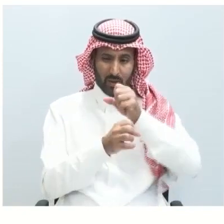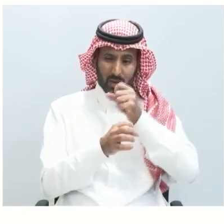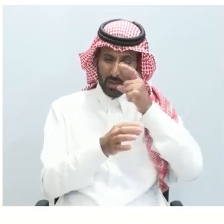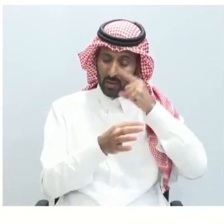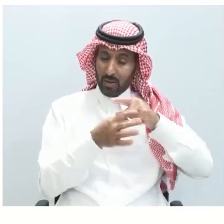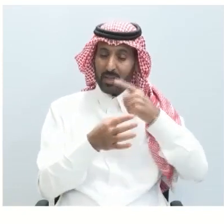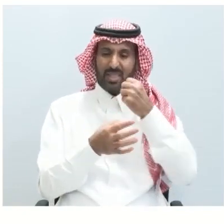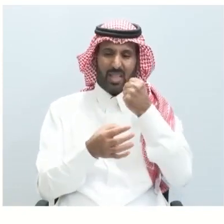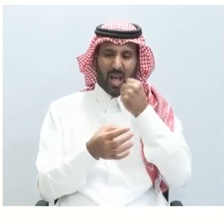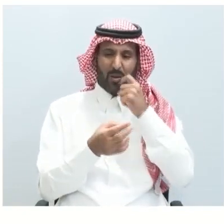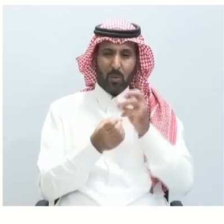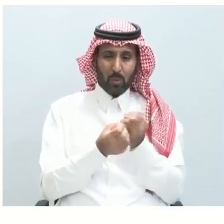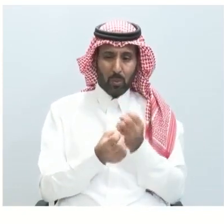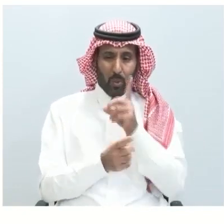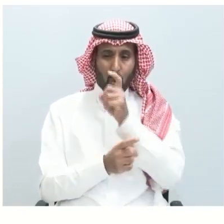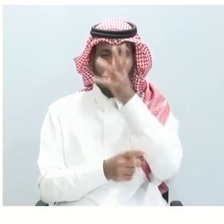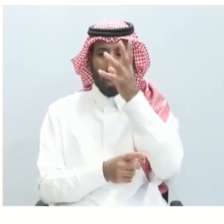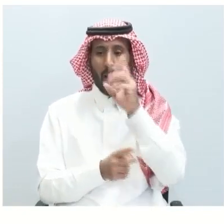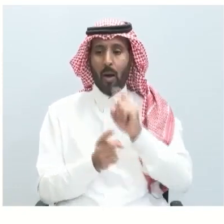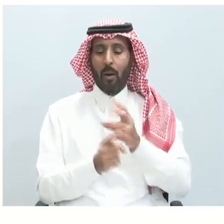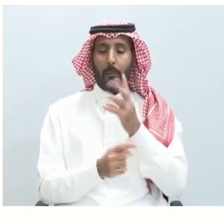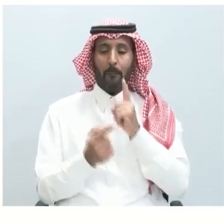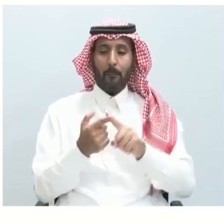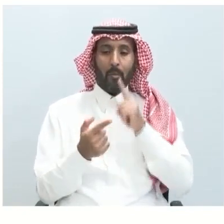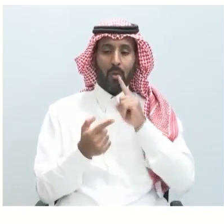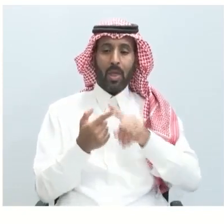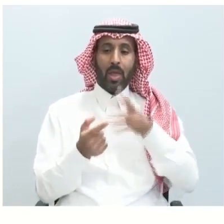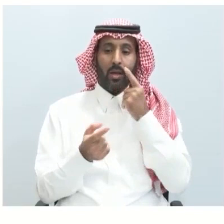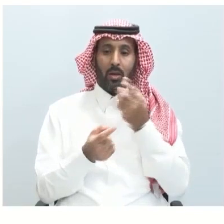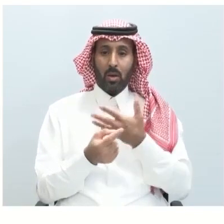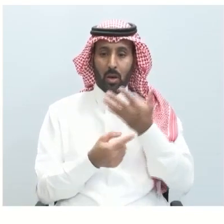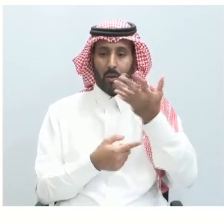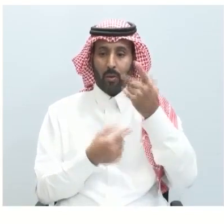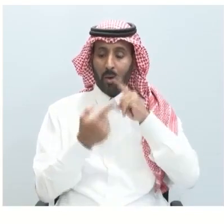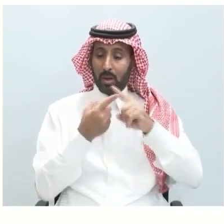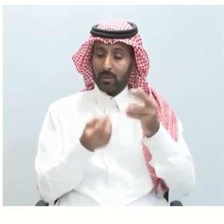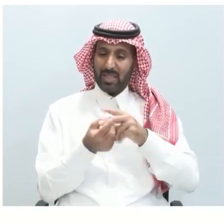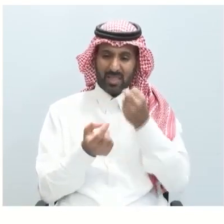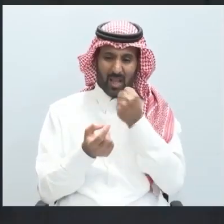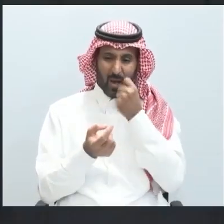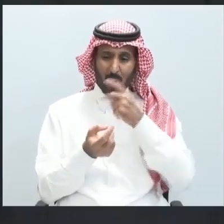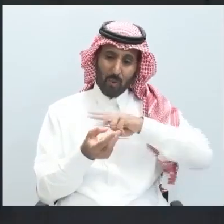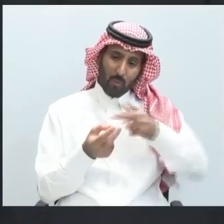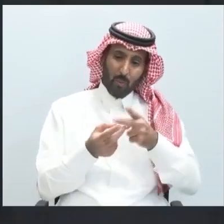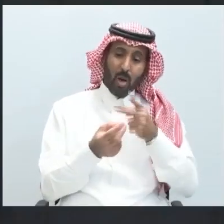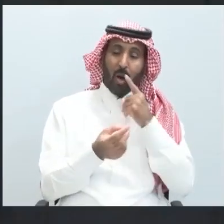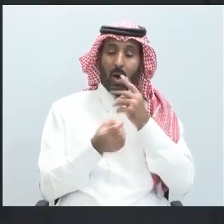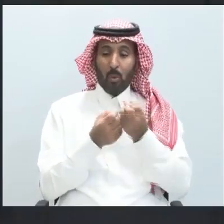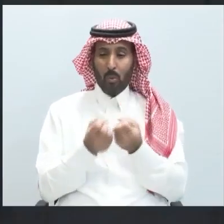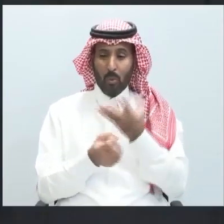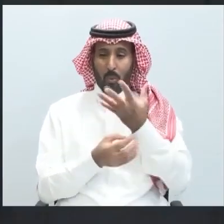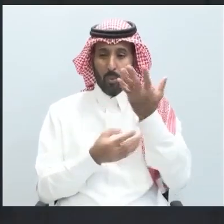الغاز التفاعل الاول وهو التفاعل الامامي من الصلب الى الغاز مباشره دون المرور بحاله